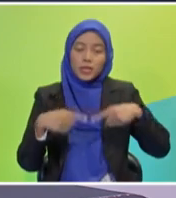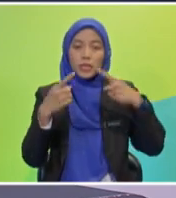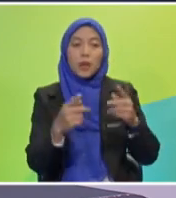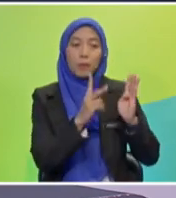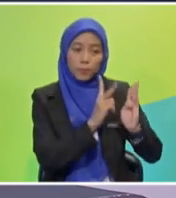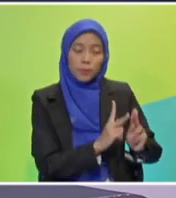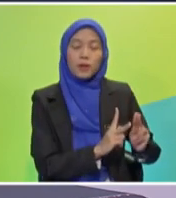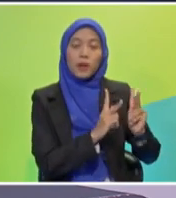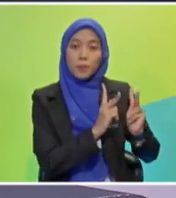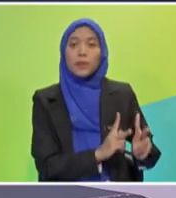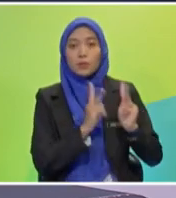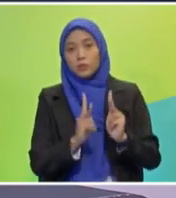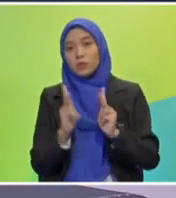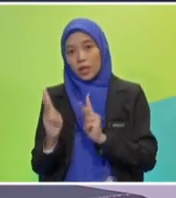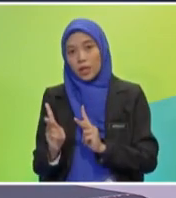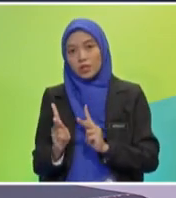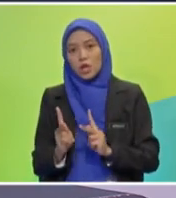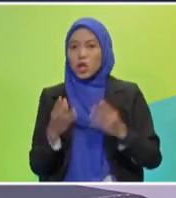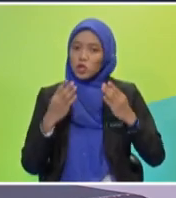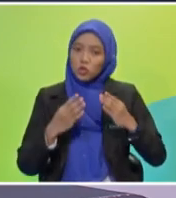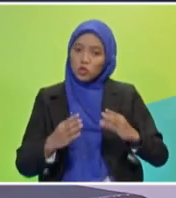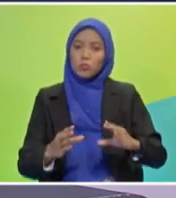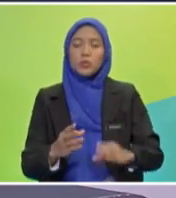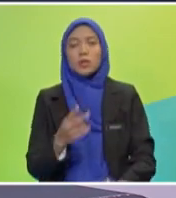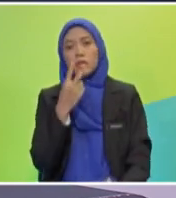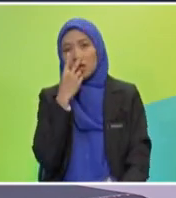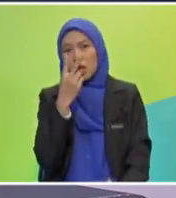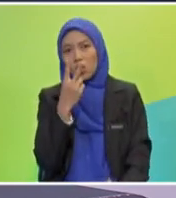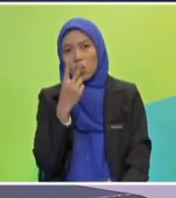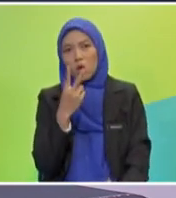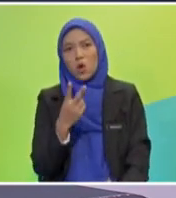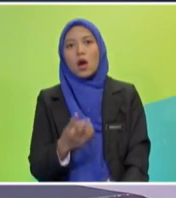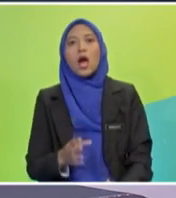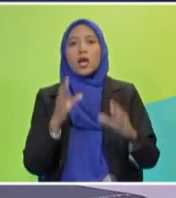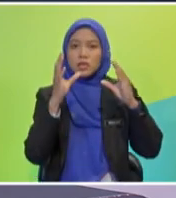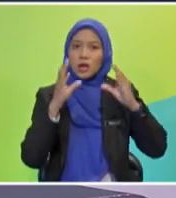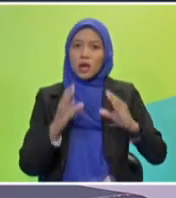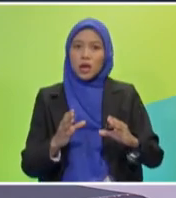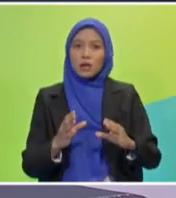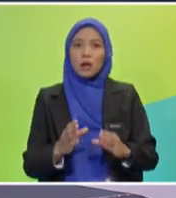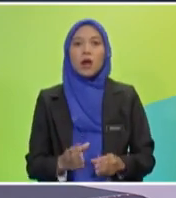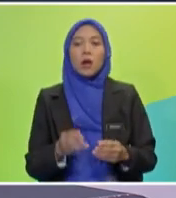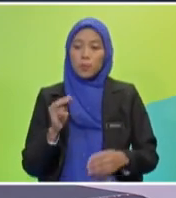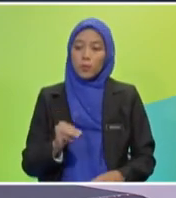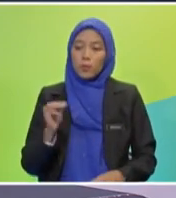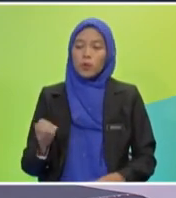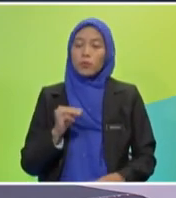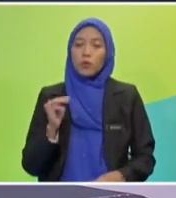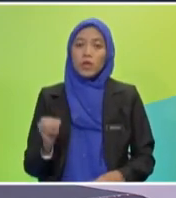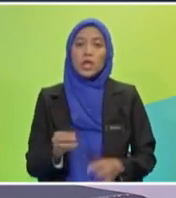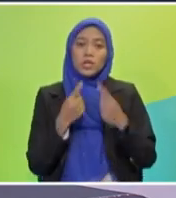perpustakaan. Cuba murid-murid perhatikan cara Amira dan Cassandra memberikan respons